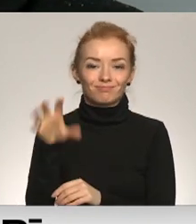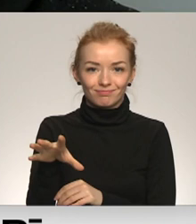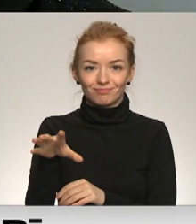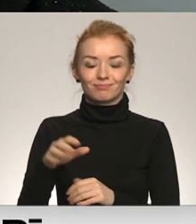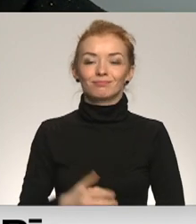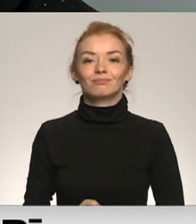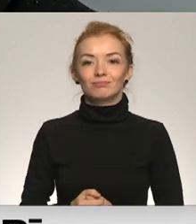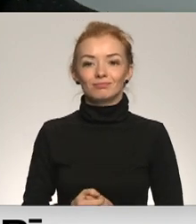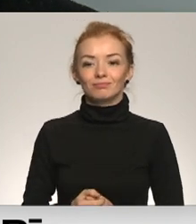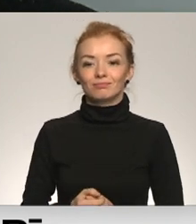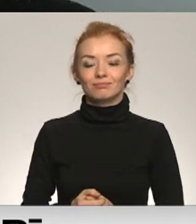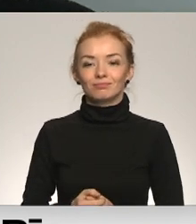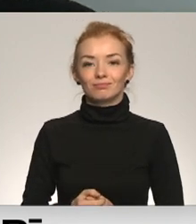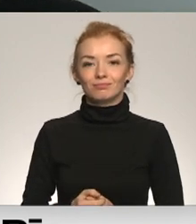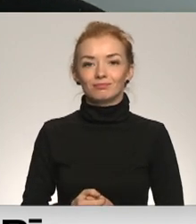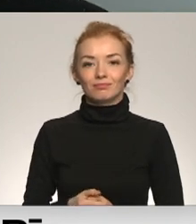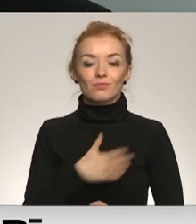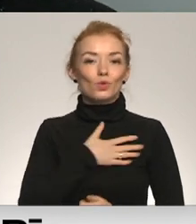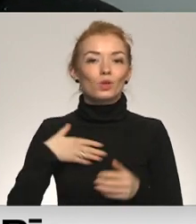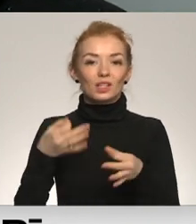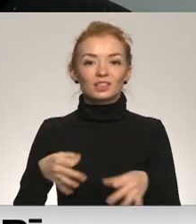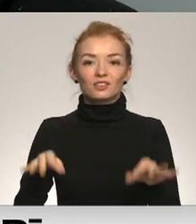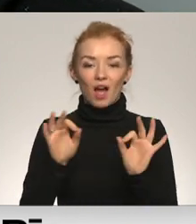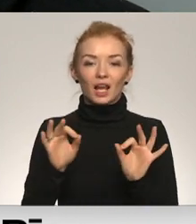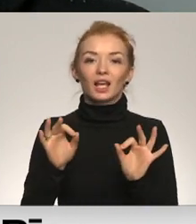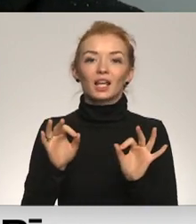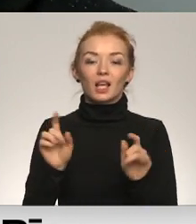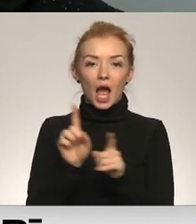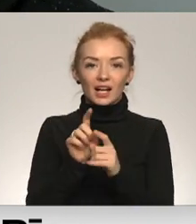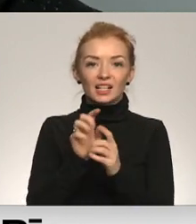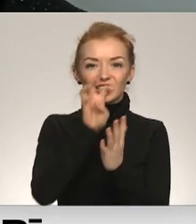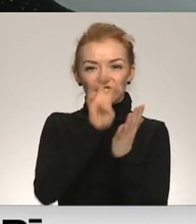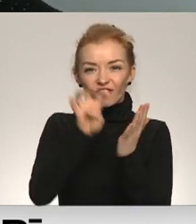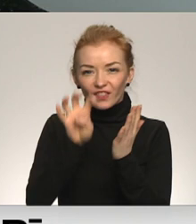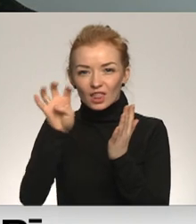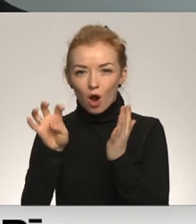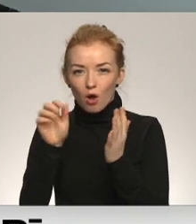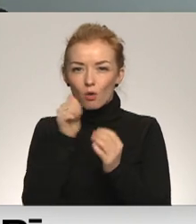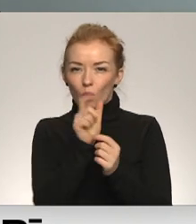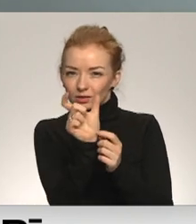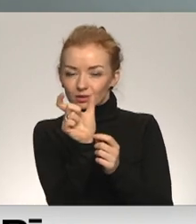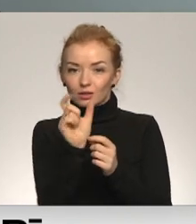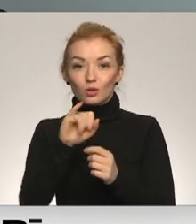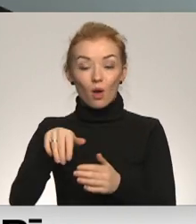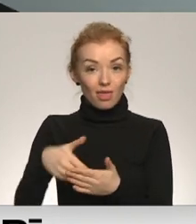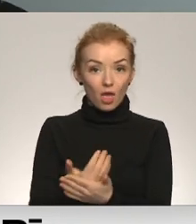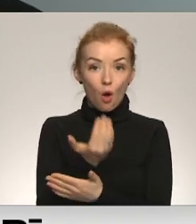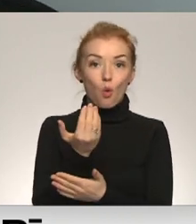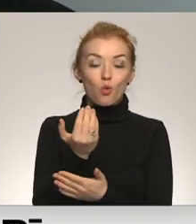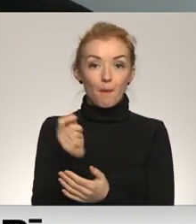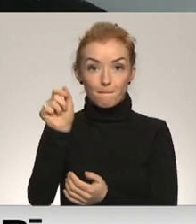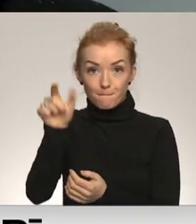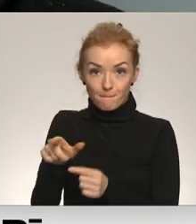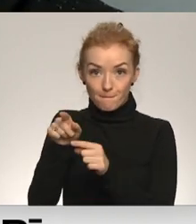tāra proti ļoti svarīgu lomu spēlē svītrkots, jo jaunām